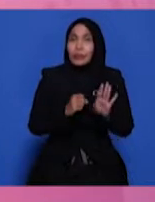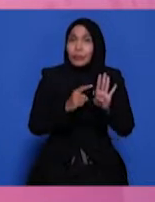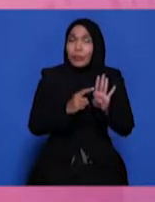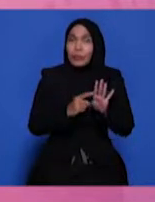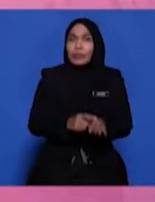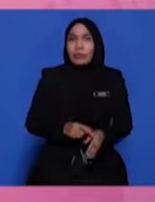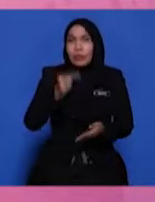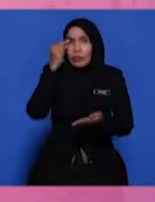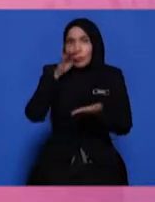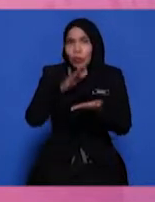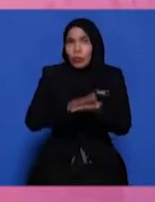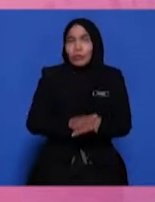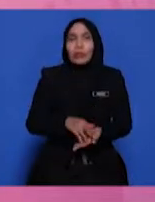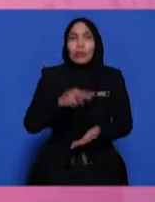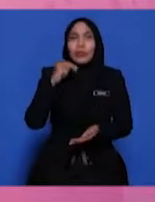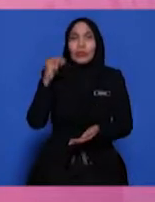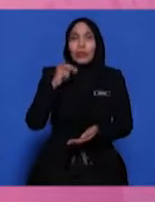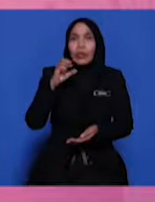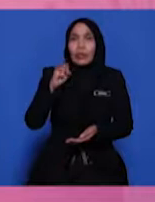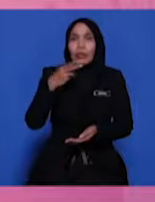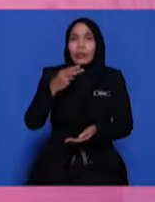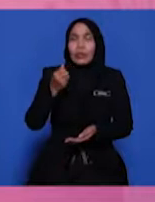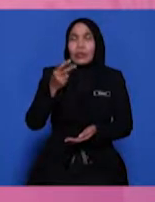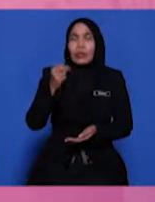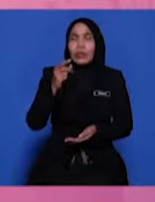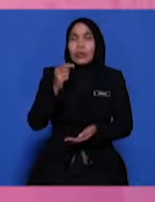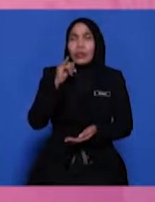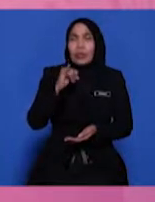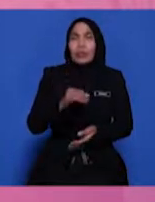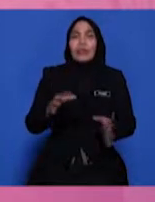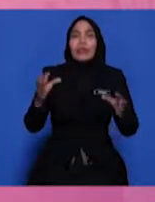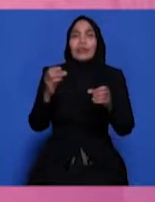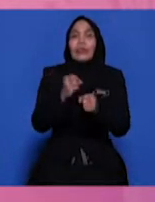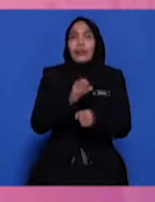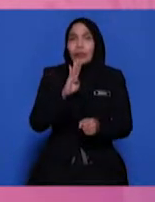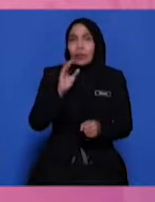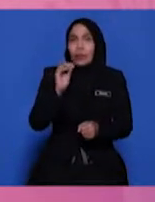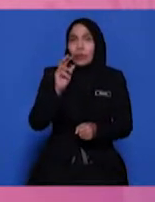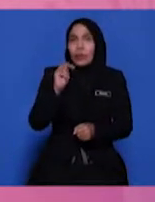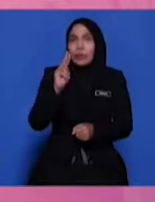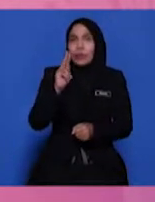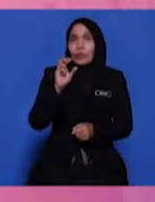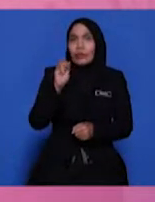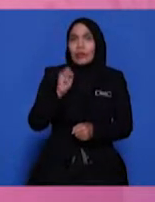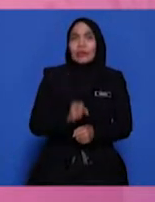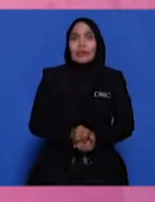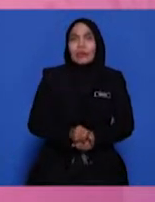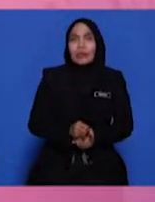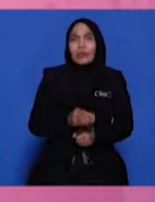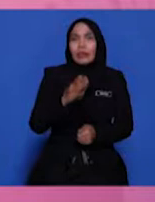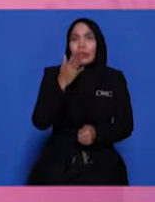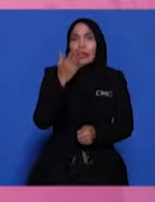Shanti mendapat bonus sebanyak RM15,000 pada bulan berikutnya. Apakah kesan